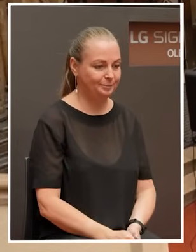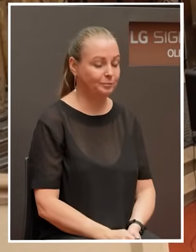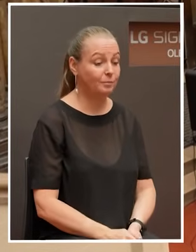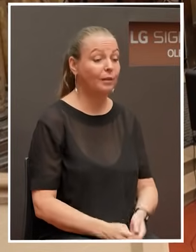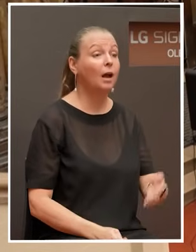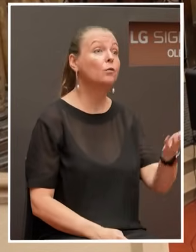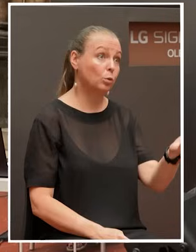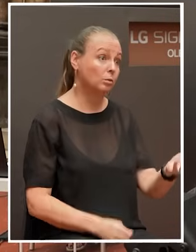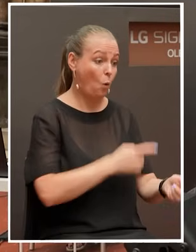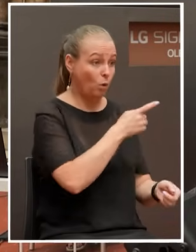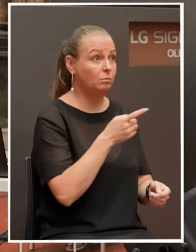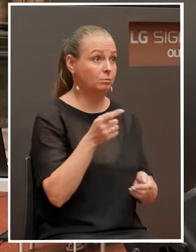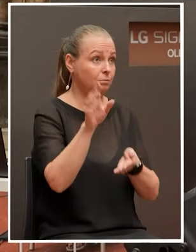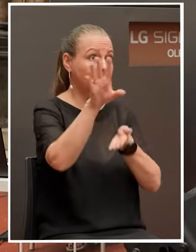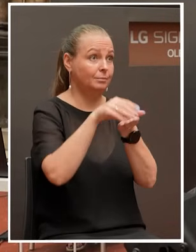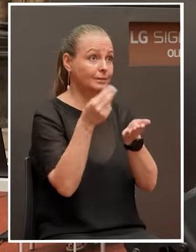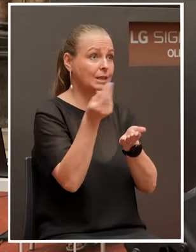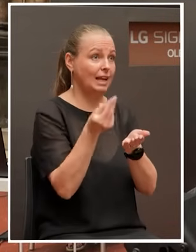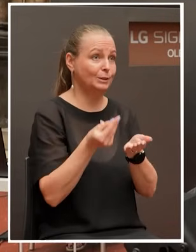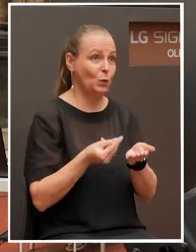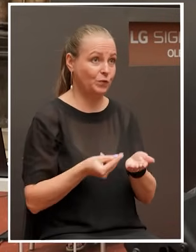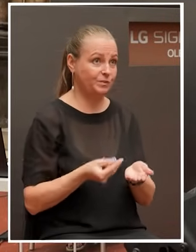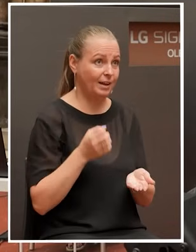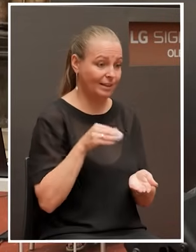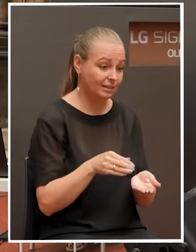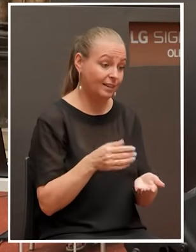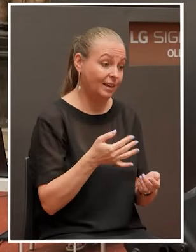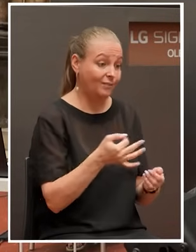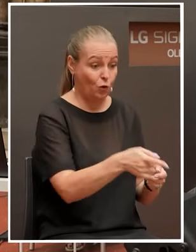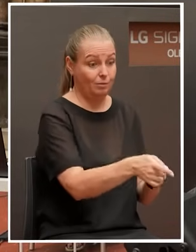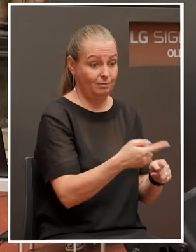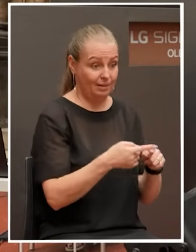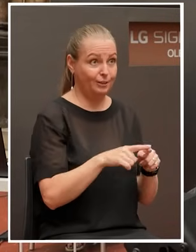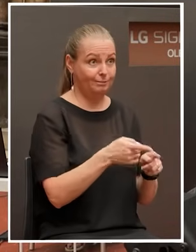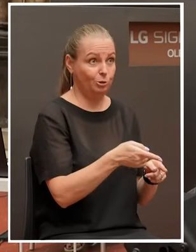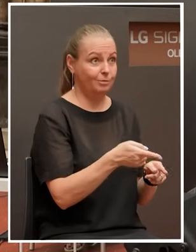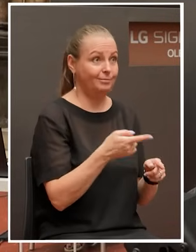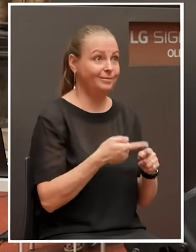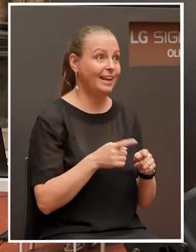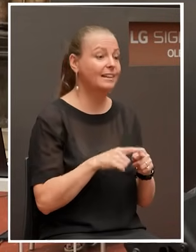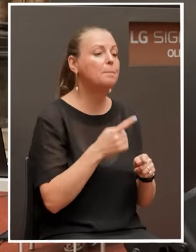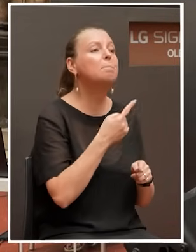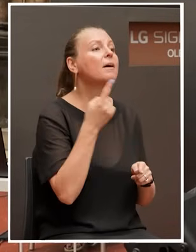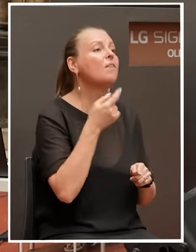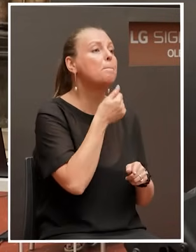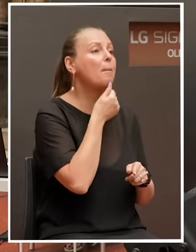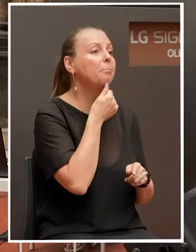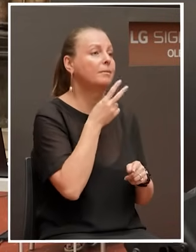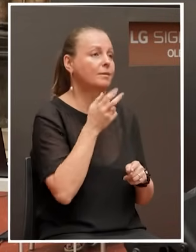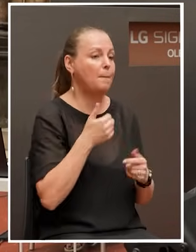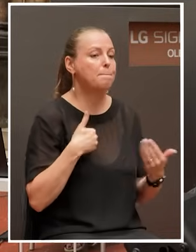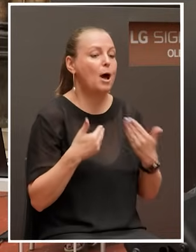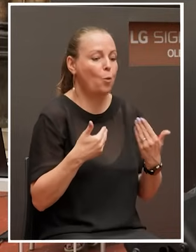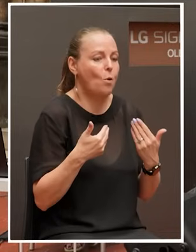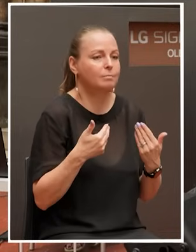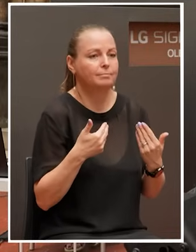И вот он их зарисовывает. И, очевидно, вот эти вещи – это первая попытка подхода к теме.